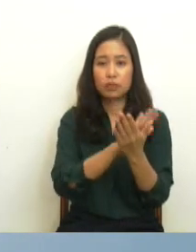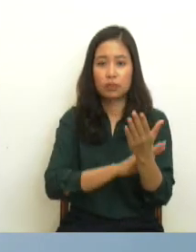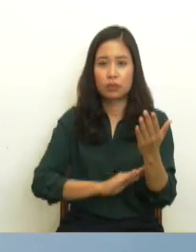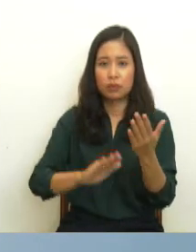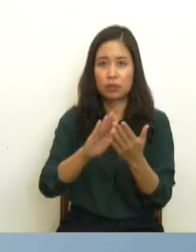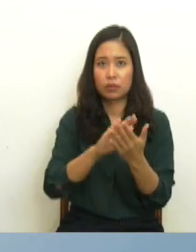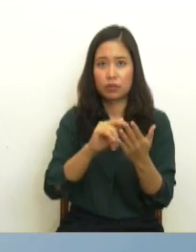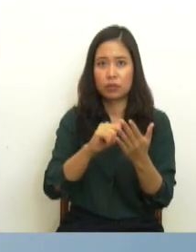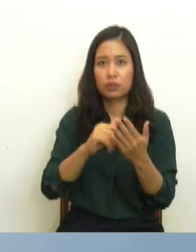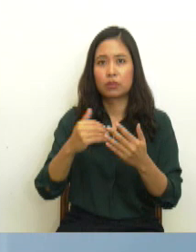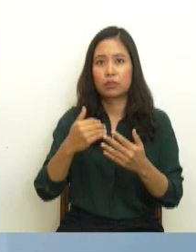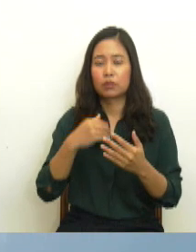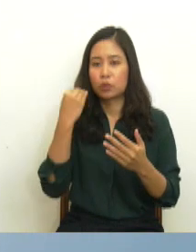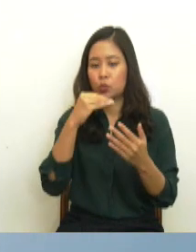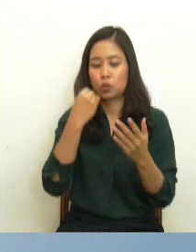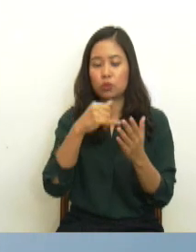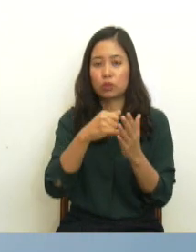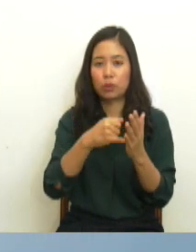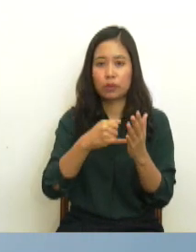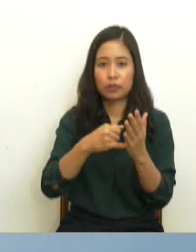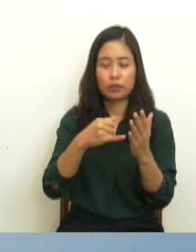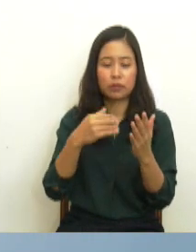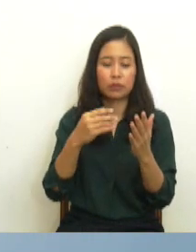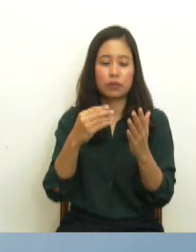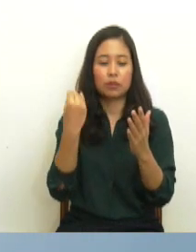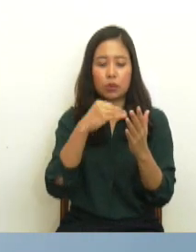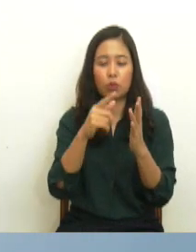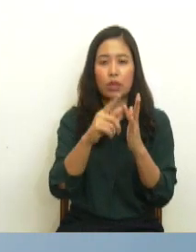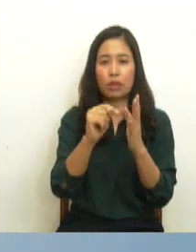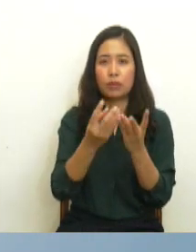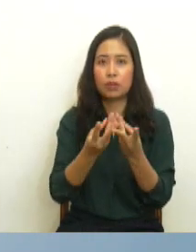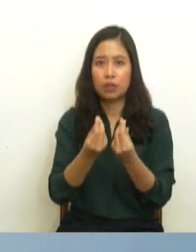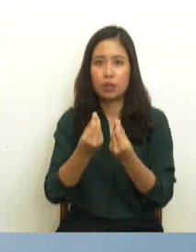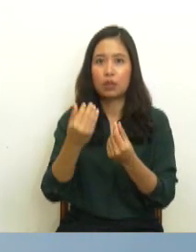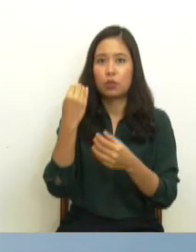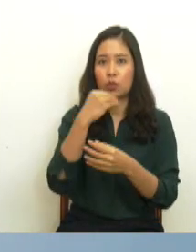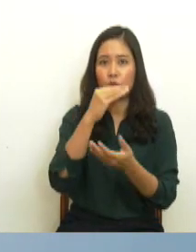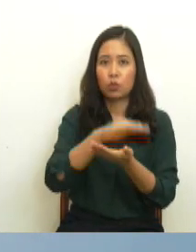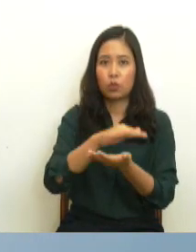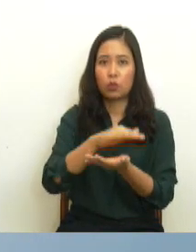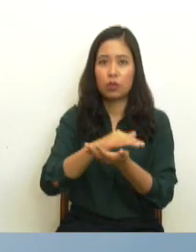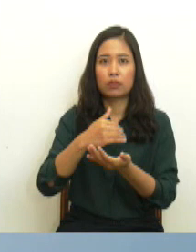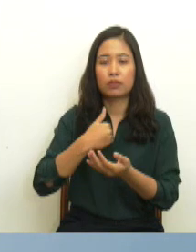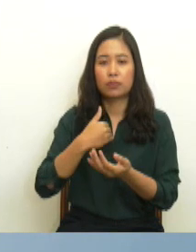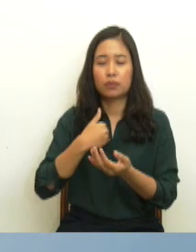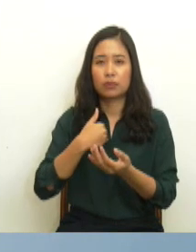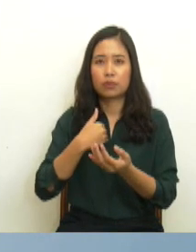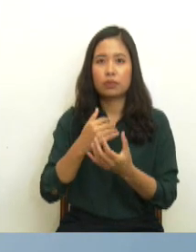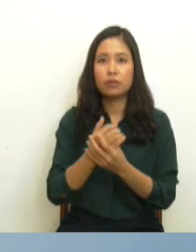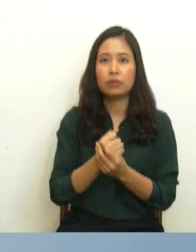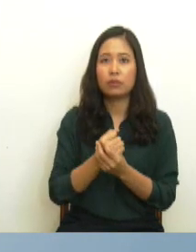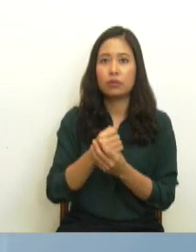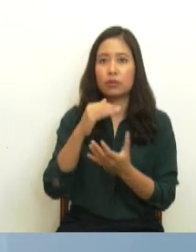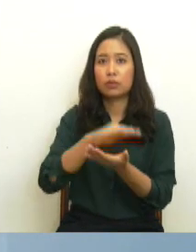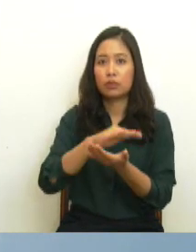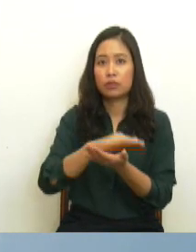แล้วกันนะครับในทุกจังหวัดหรือในทุกเขตพื้นที่นั้นท่านจะมีโรงเรียนที่เป็น stand aloneและโรงเรียน